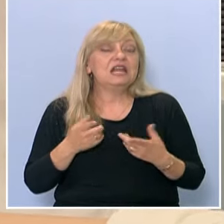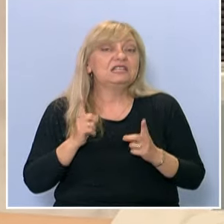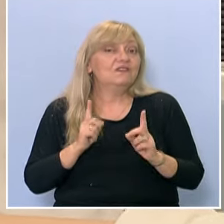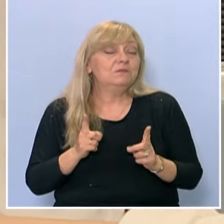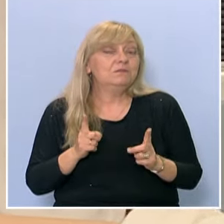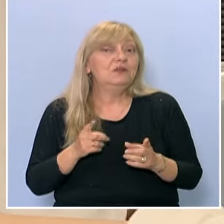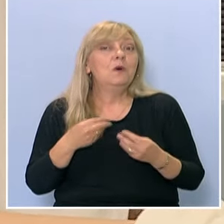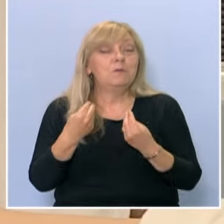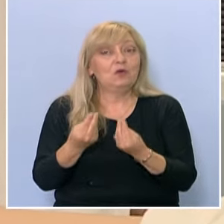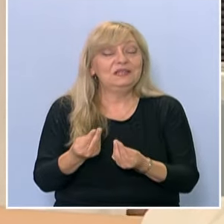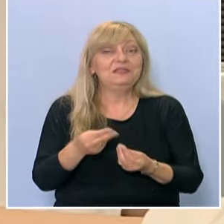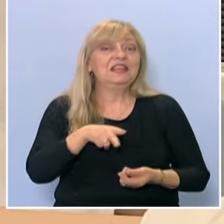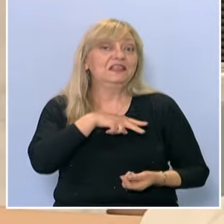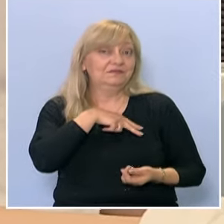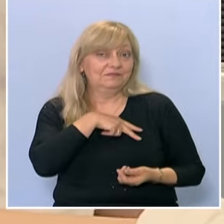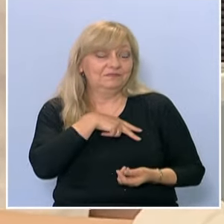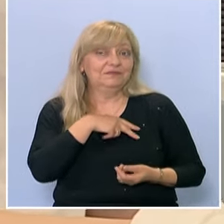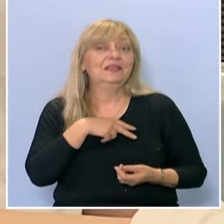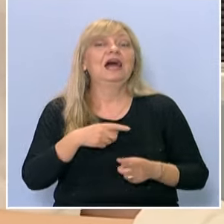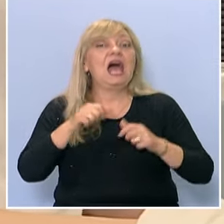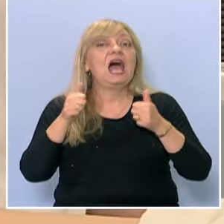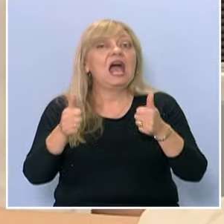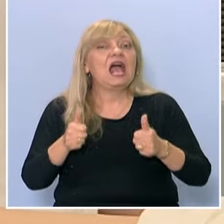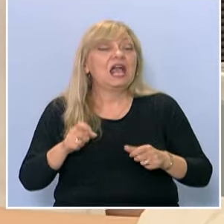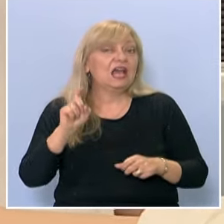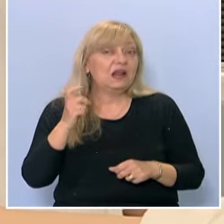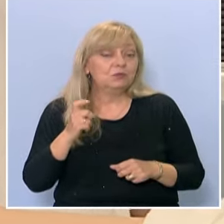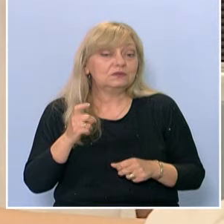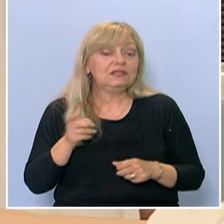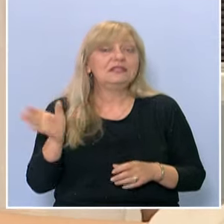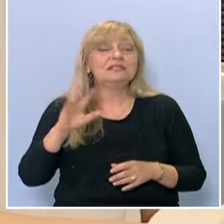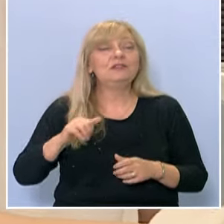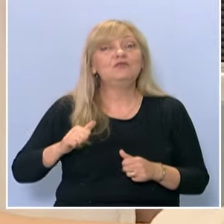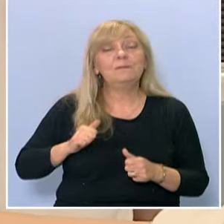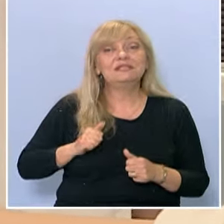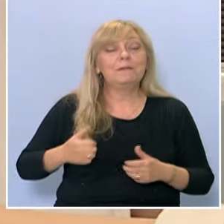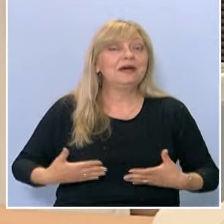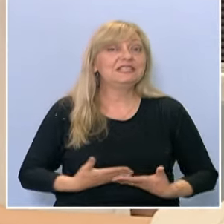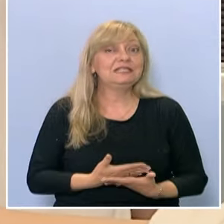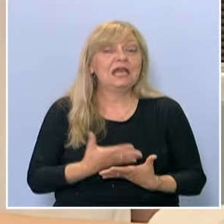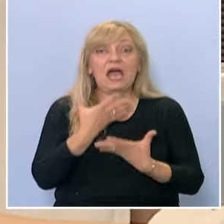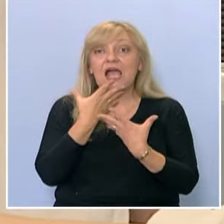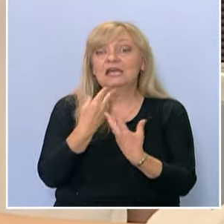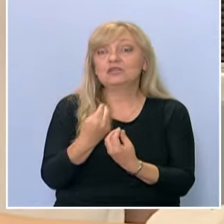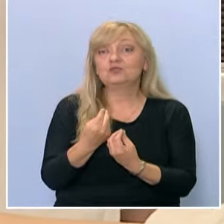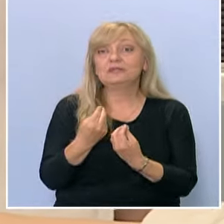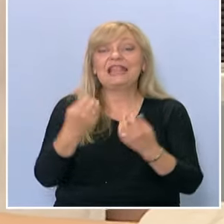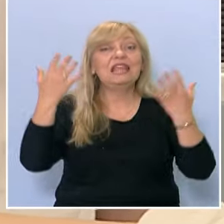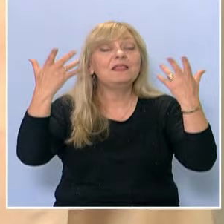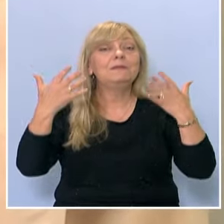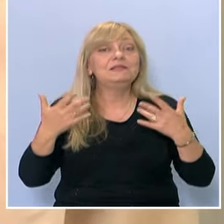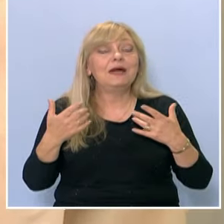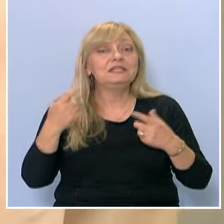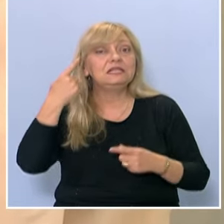могат да ми дадат грамота или медал. И след това, това, което запази интереса ми, е красотата на математиката и логиката, която откривам в